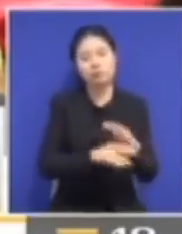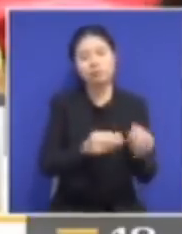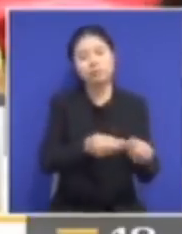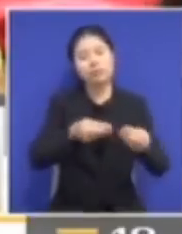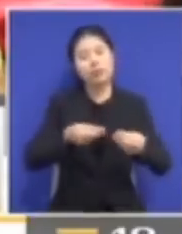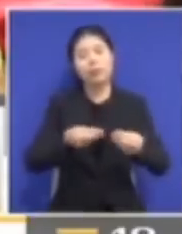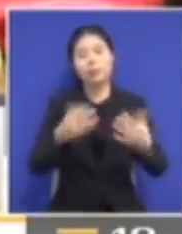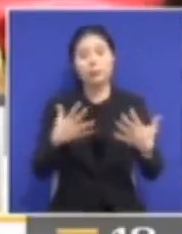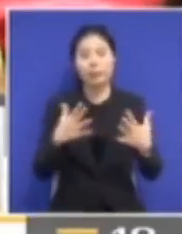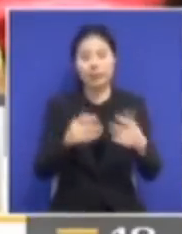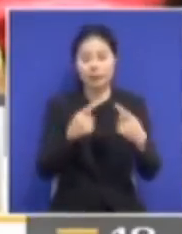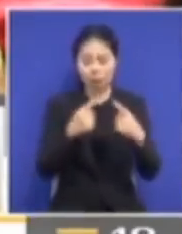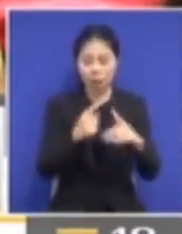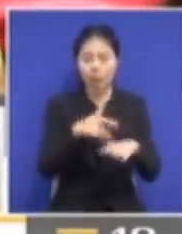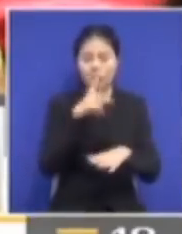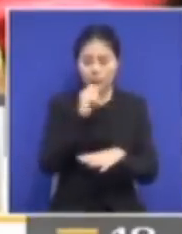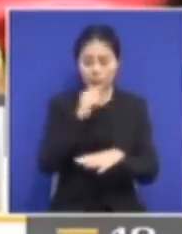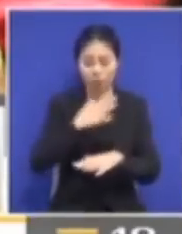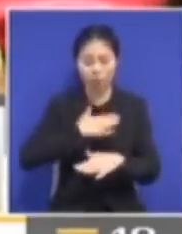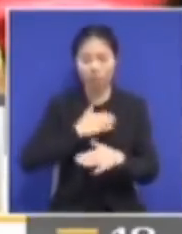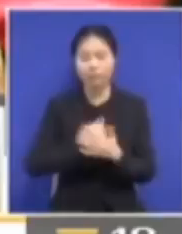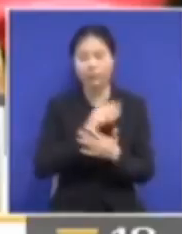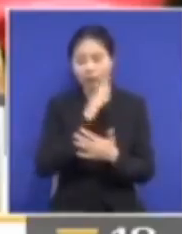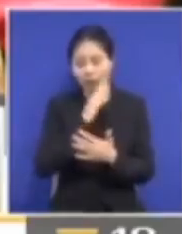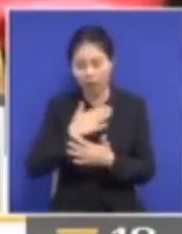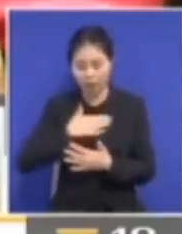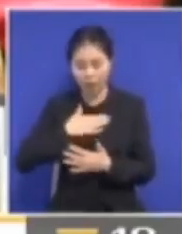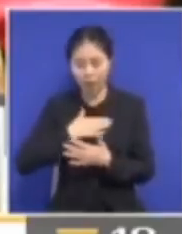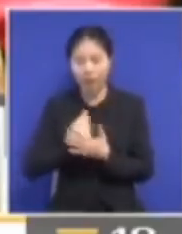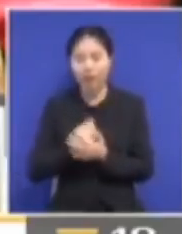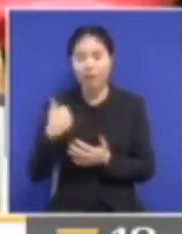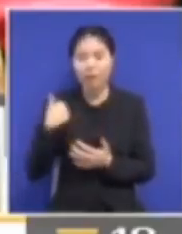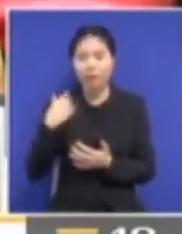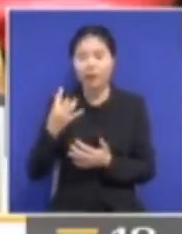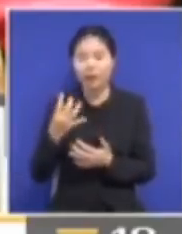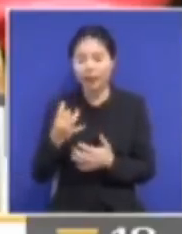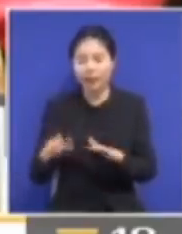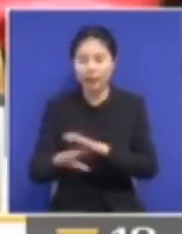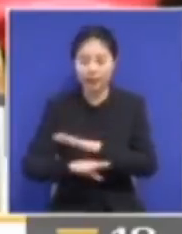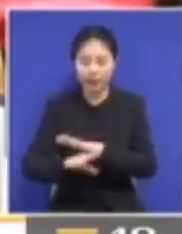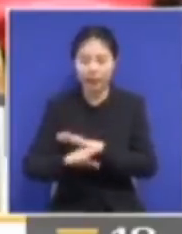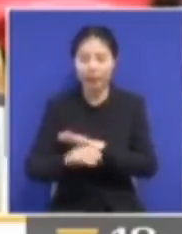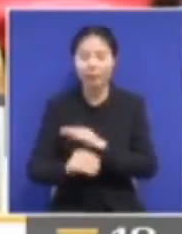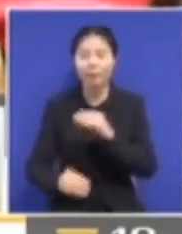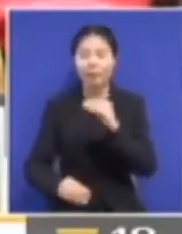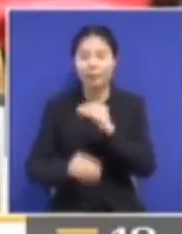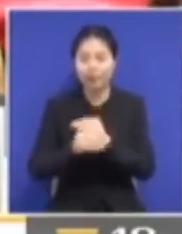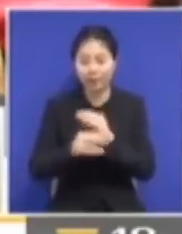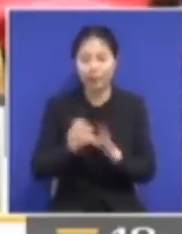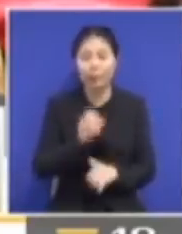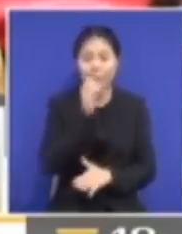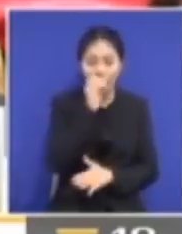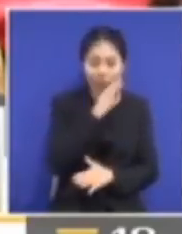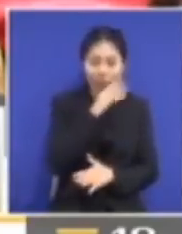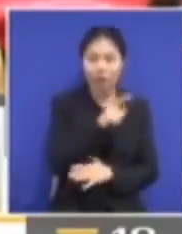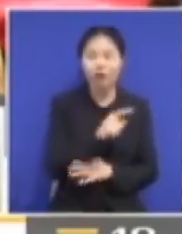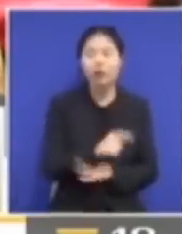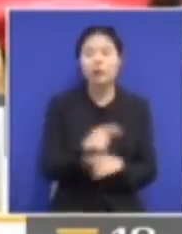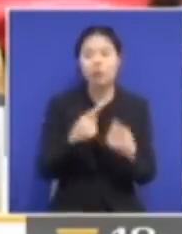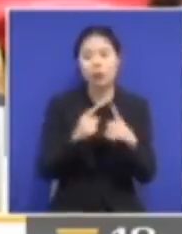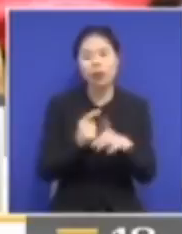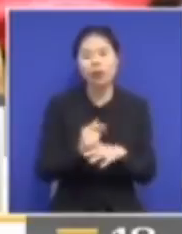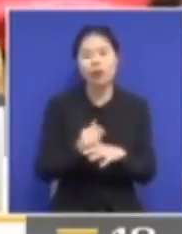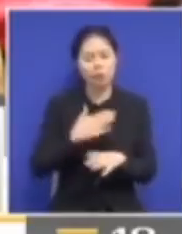กลับตอบผมว่าถ้าผมมีอะไรเพิ่มเติมก็ให้แจ้งไปนะครับ ผมก็บอกไม่ใช่หน้าที่ในเมื่อคุณยุติแล้วนะ